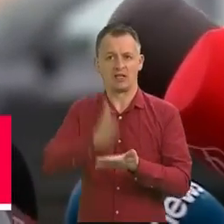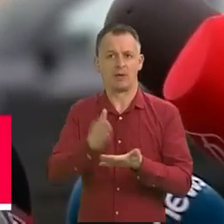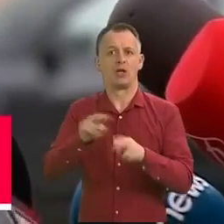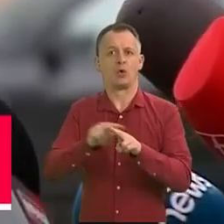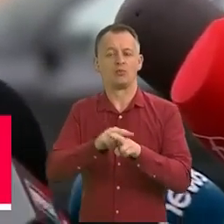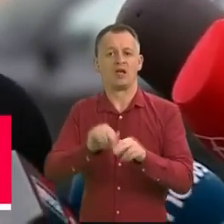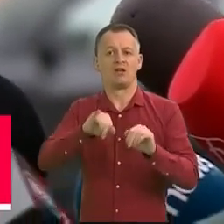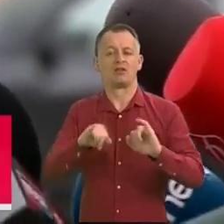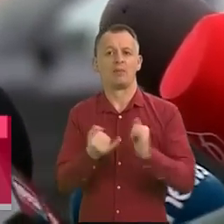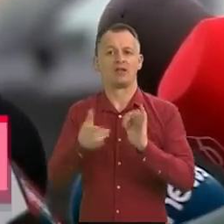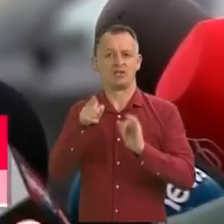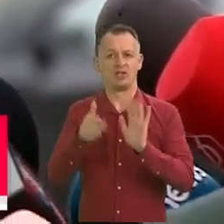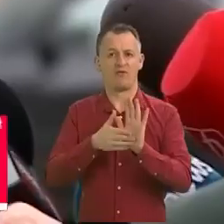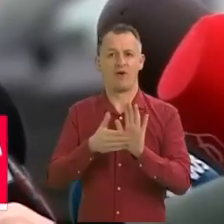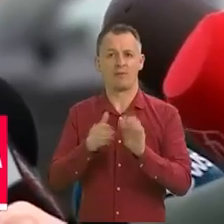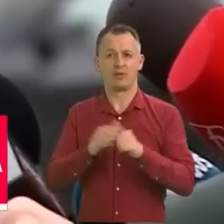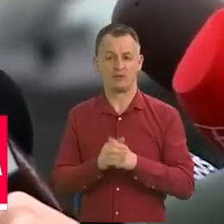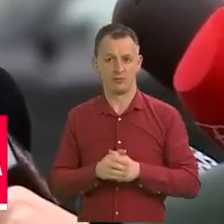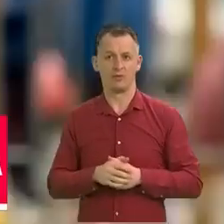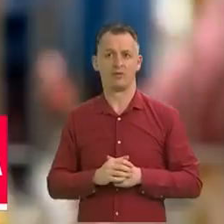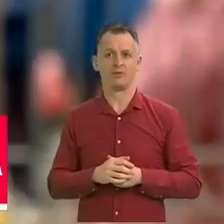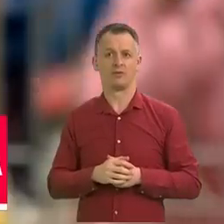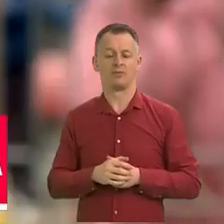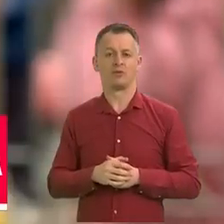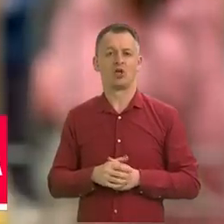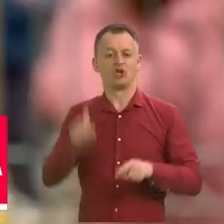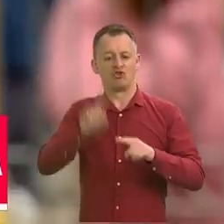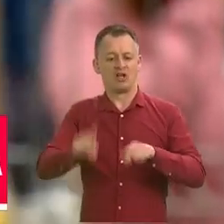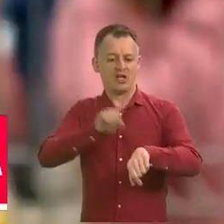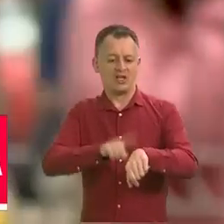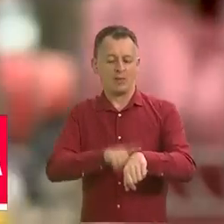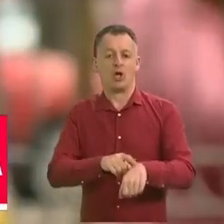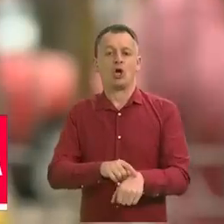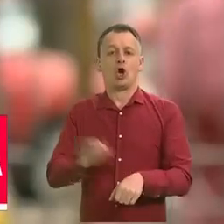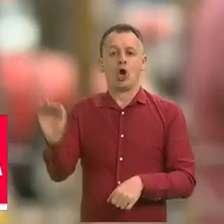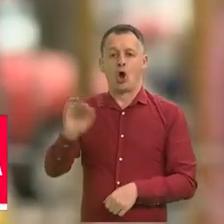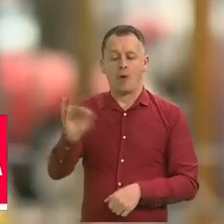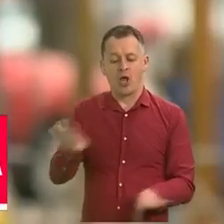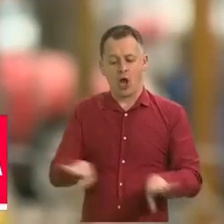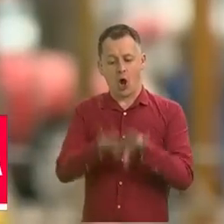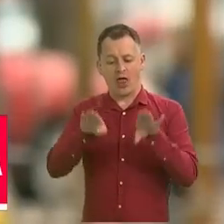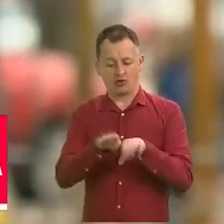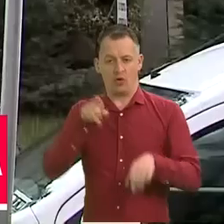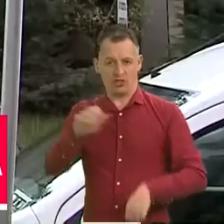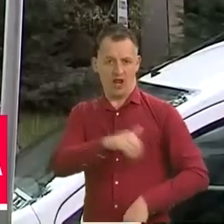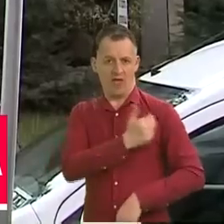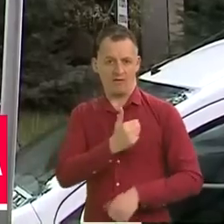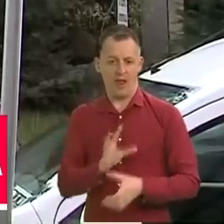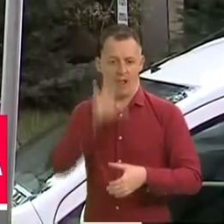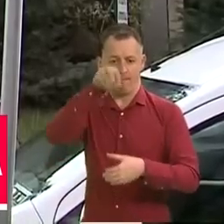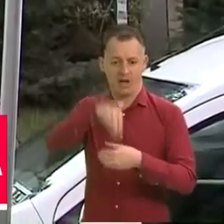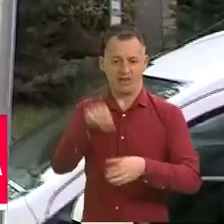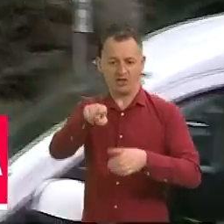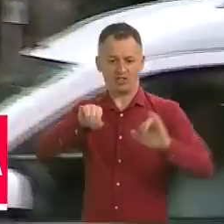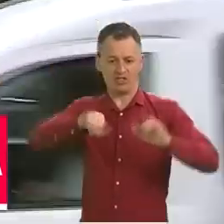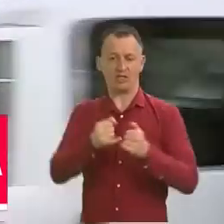care acest incident s-a produs. Totodată copiii, colegii elevului implicat în acest incident